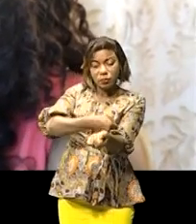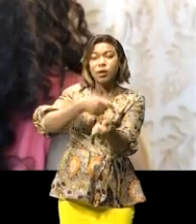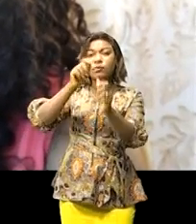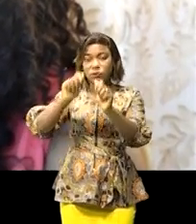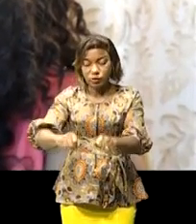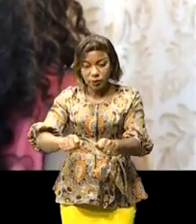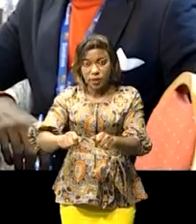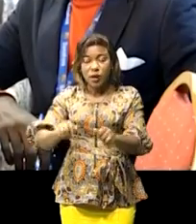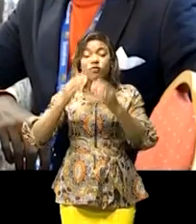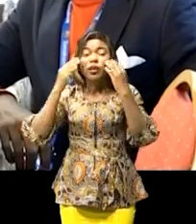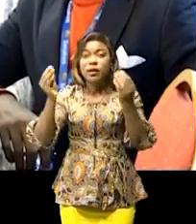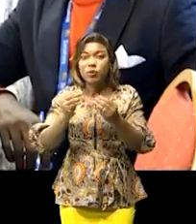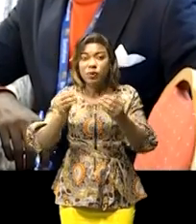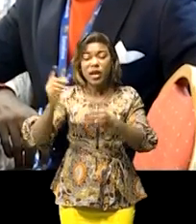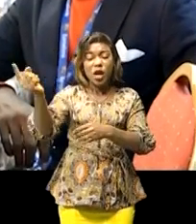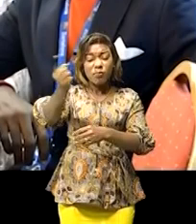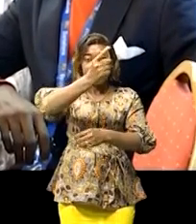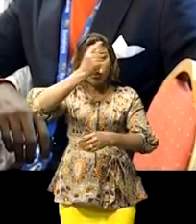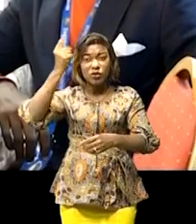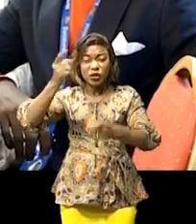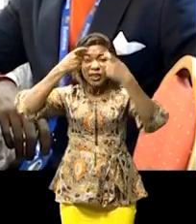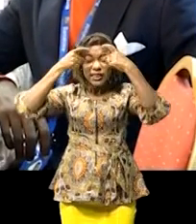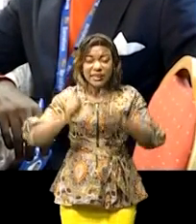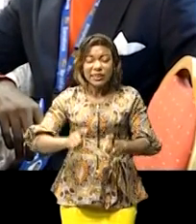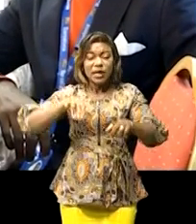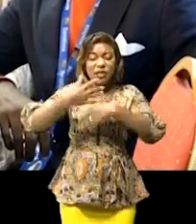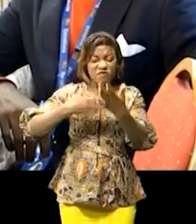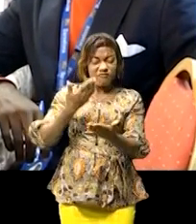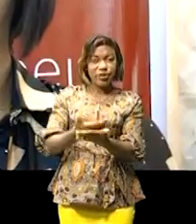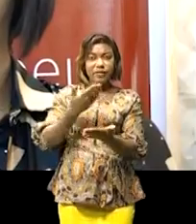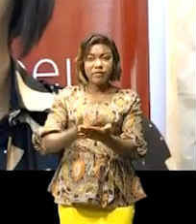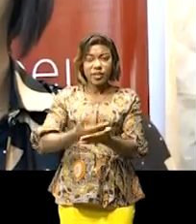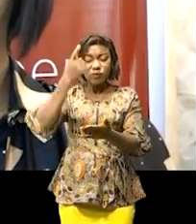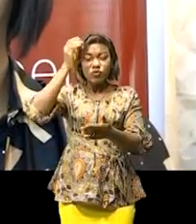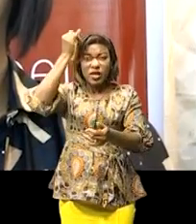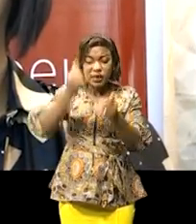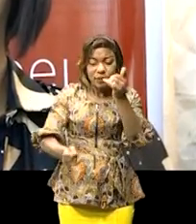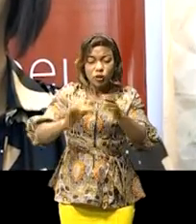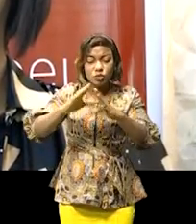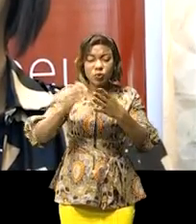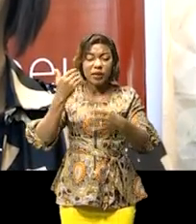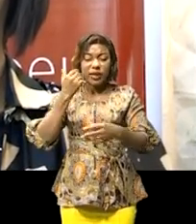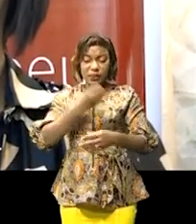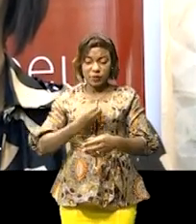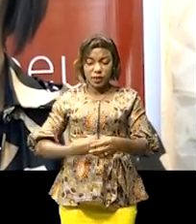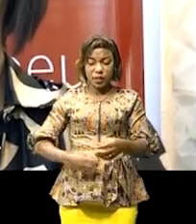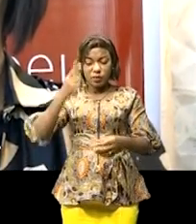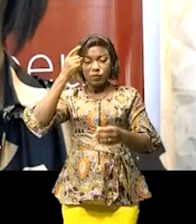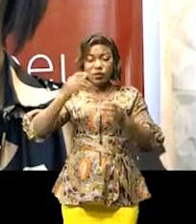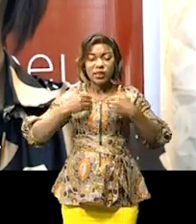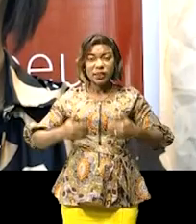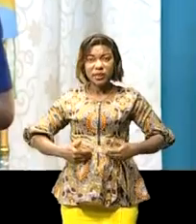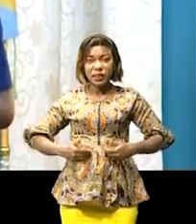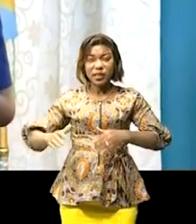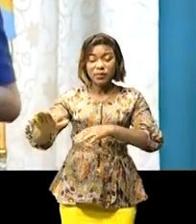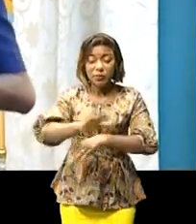pourquoi le monde entier, à travers l'OMS, est décidé d'agir d'urgence pour éliminer l'hépatite en tant que menace pour la santé publique